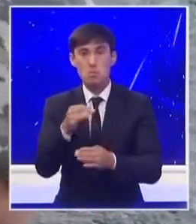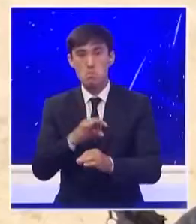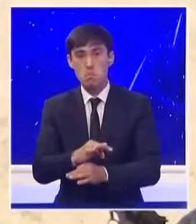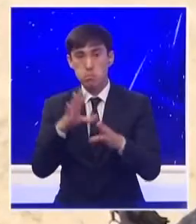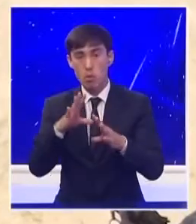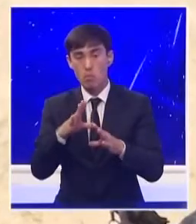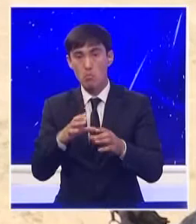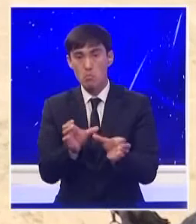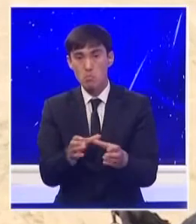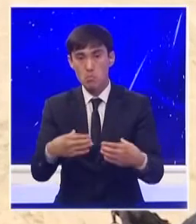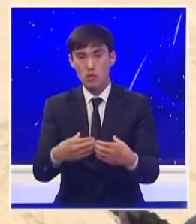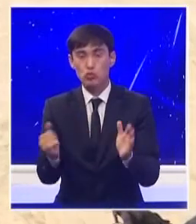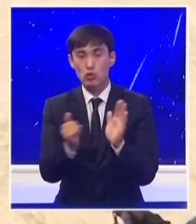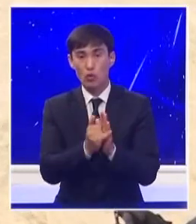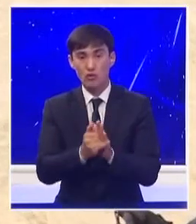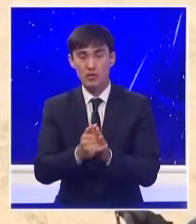противником.